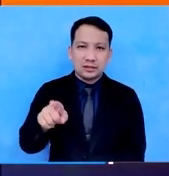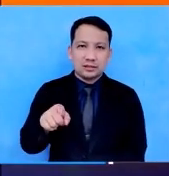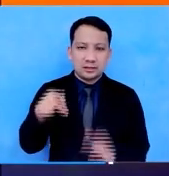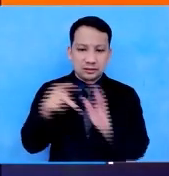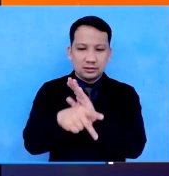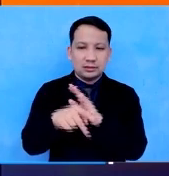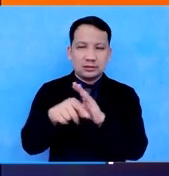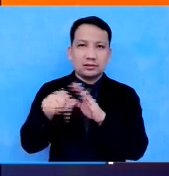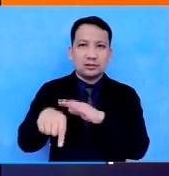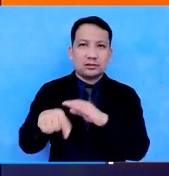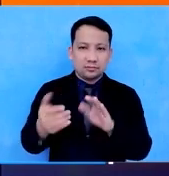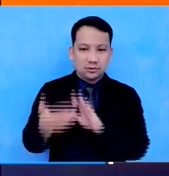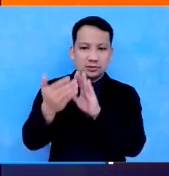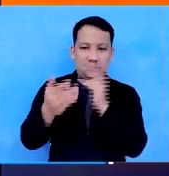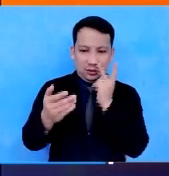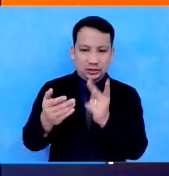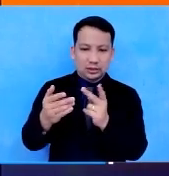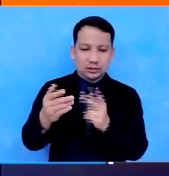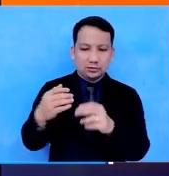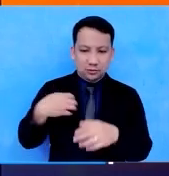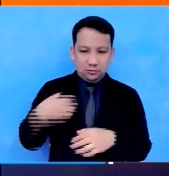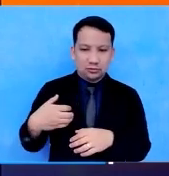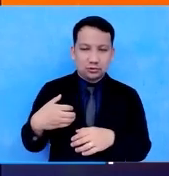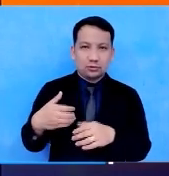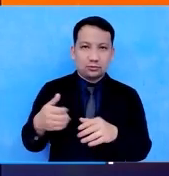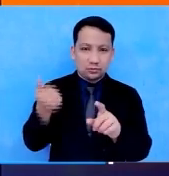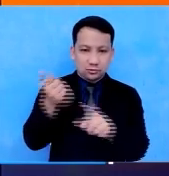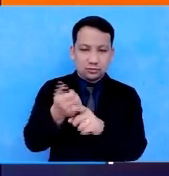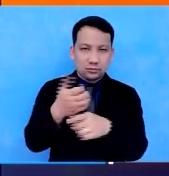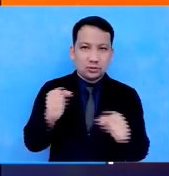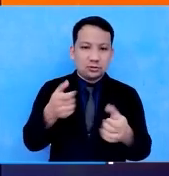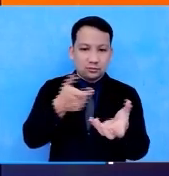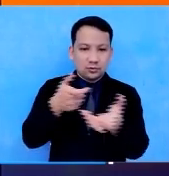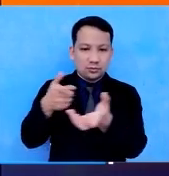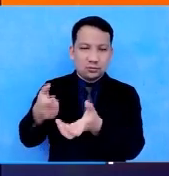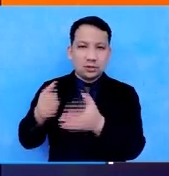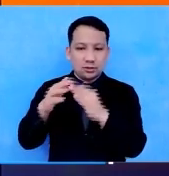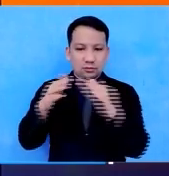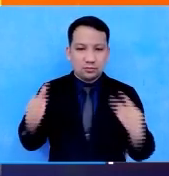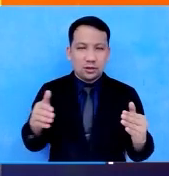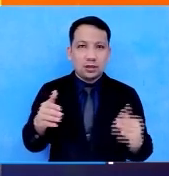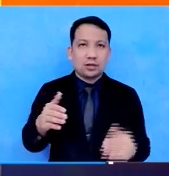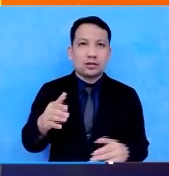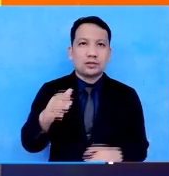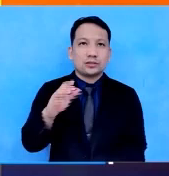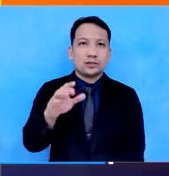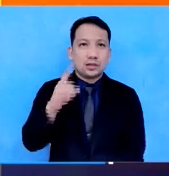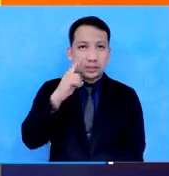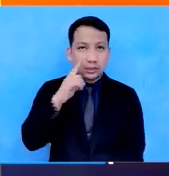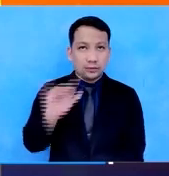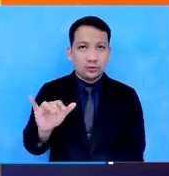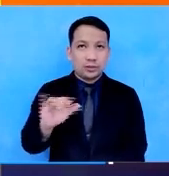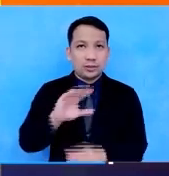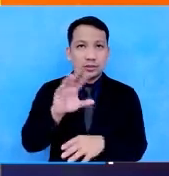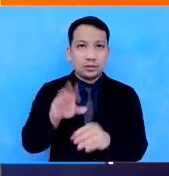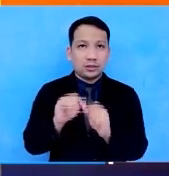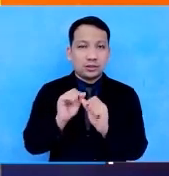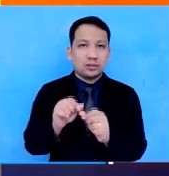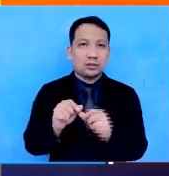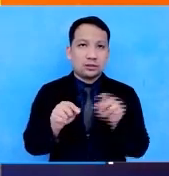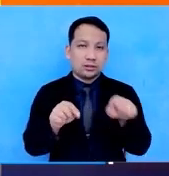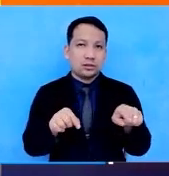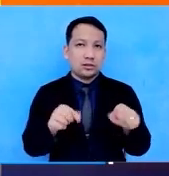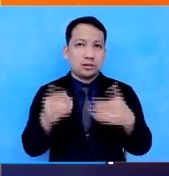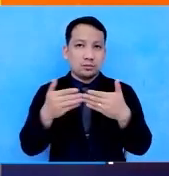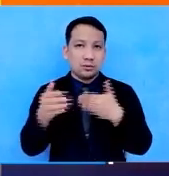mga pulis matapos rumisponde sa insidente ng pamamaril sa isang bahay sa Gushan, California. Sa loob ng bahay, natagpuan nila